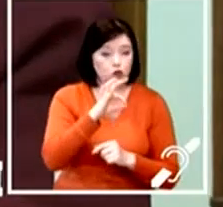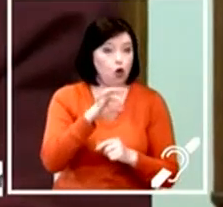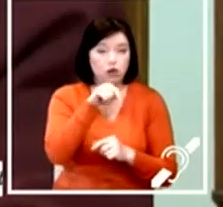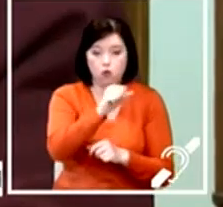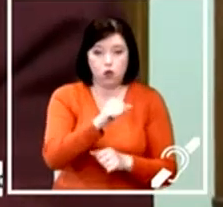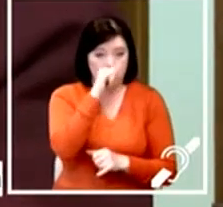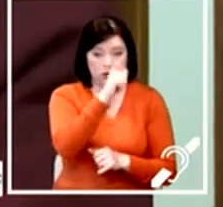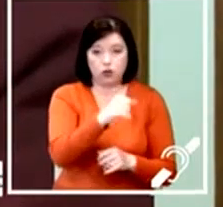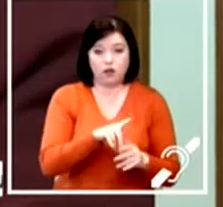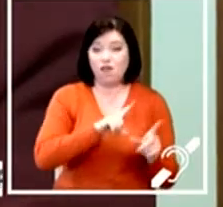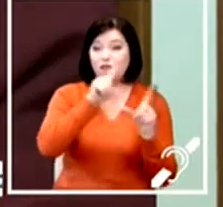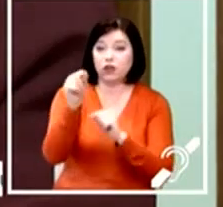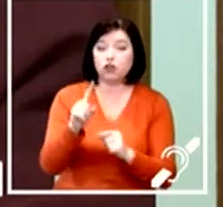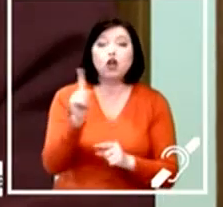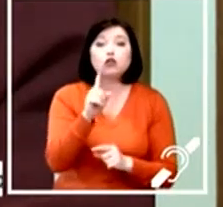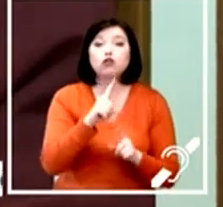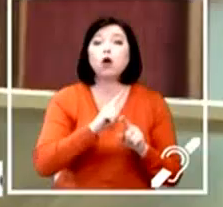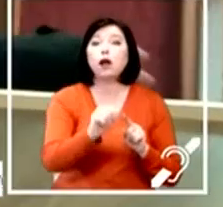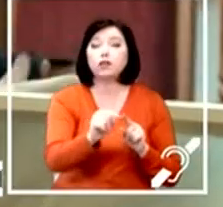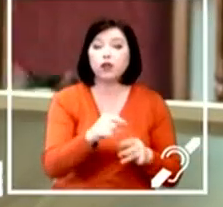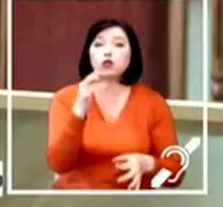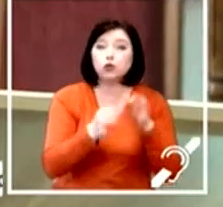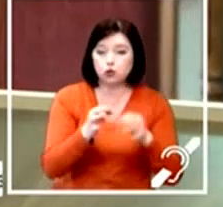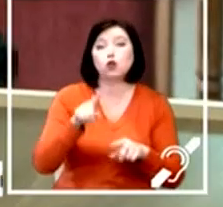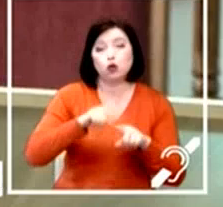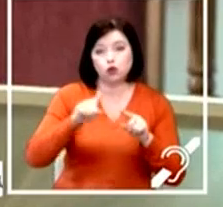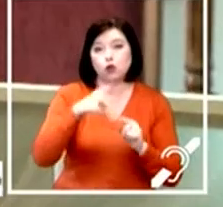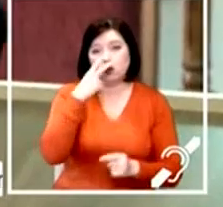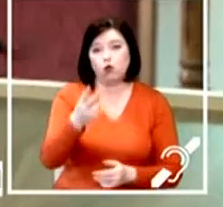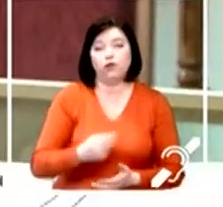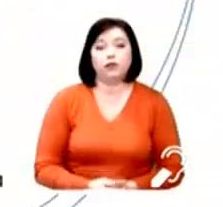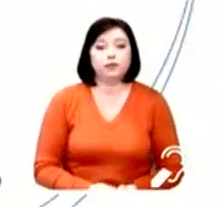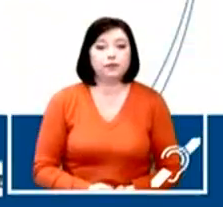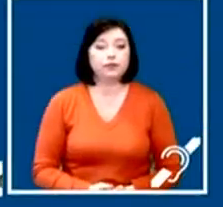de ieșire din țară. Ce i-a răspuns instanța, aflați în Telejurnal.